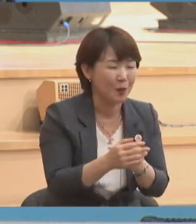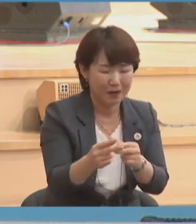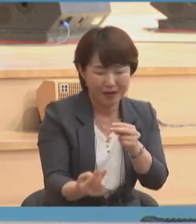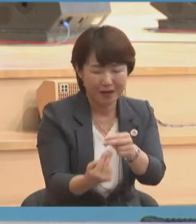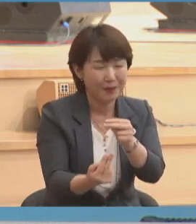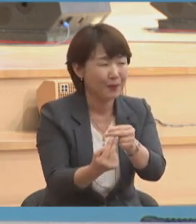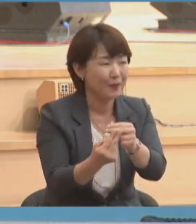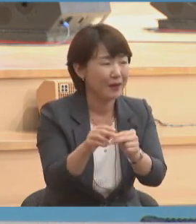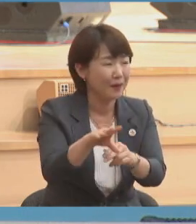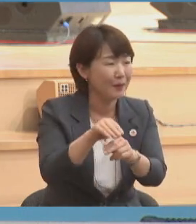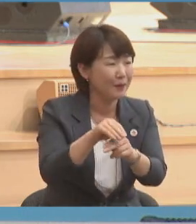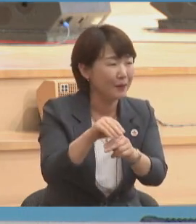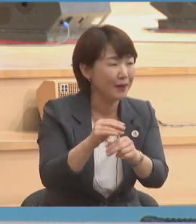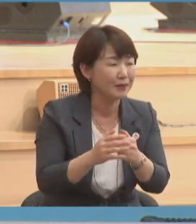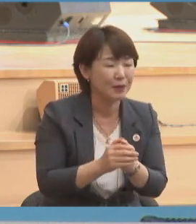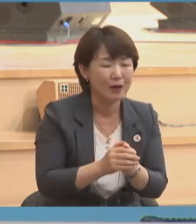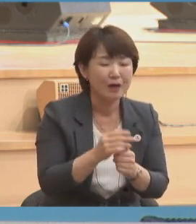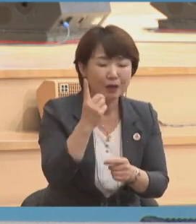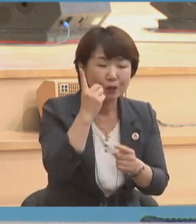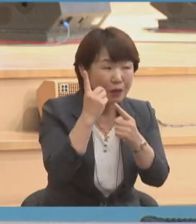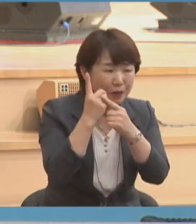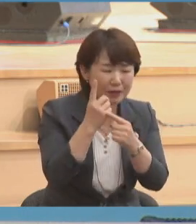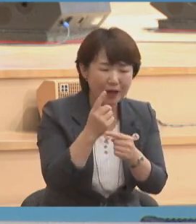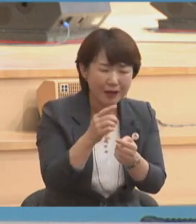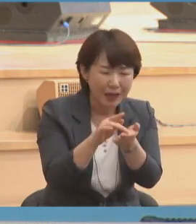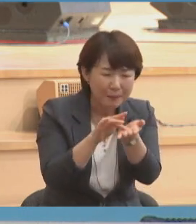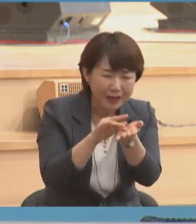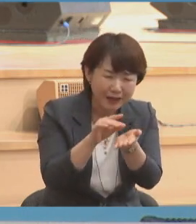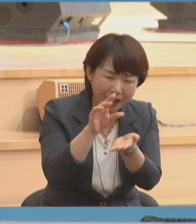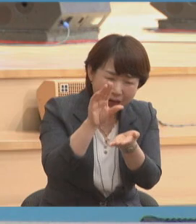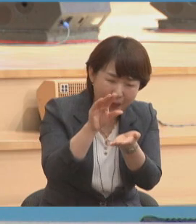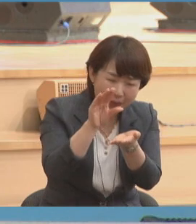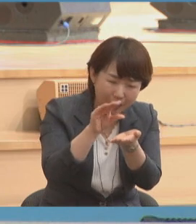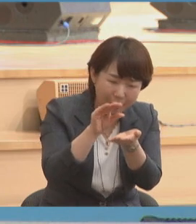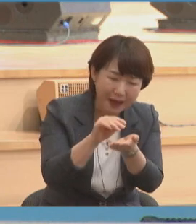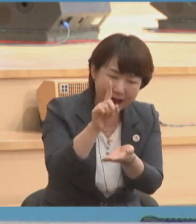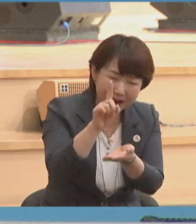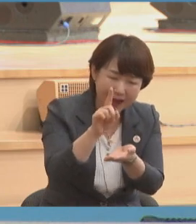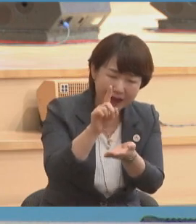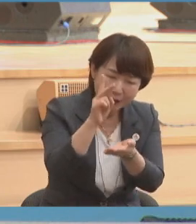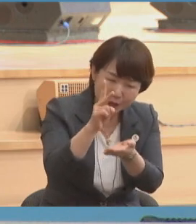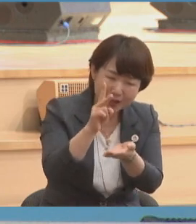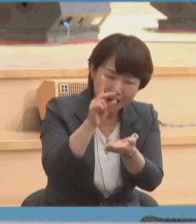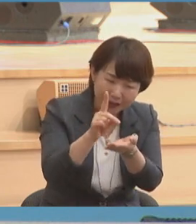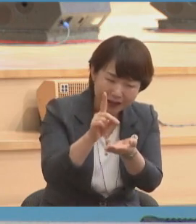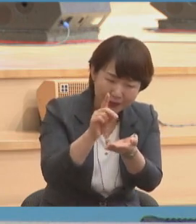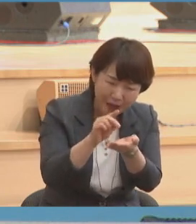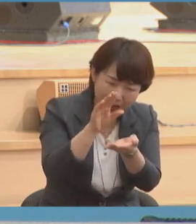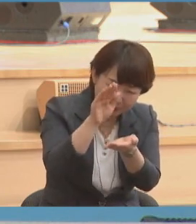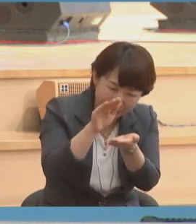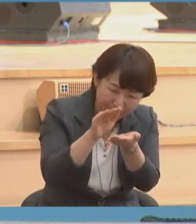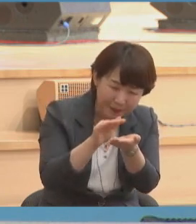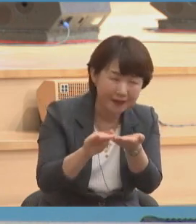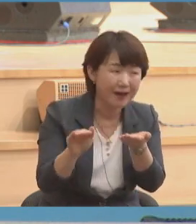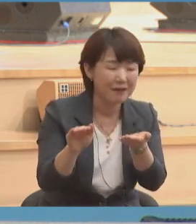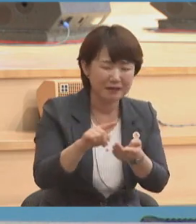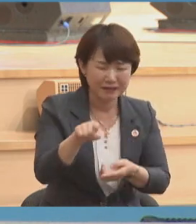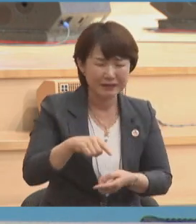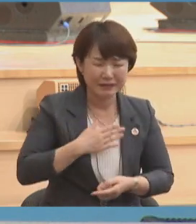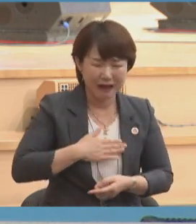여러분 휴대폰에 이 배터리가 이제 두 칸 남았다, 한 칸 남았다, 이제 간당간당하다, 이거는